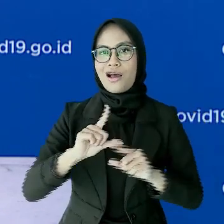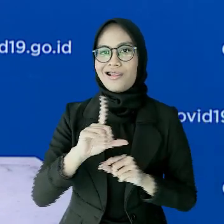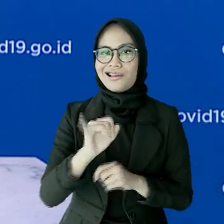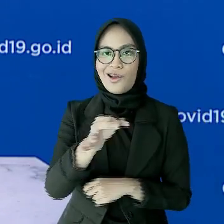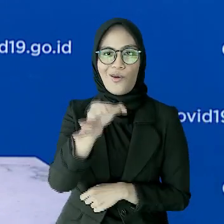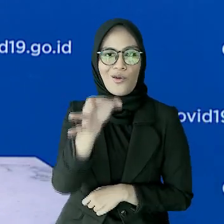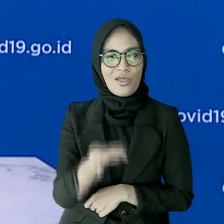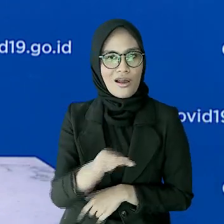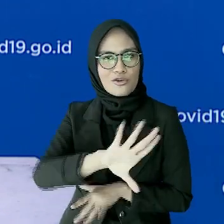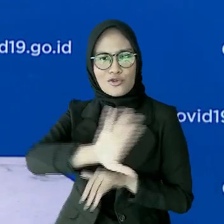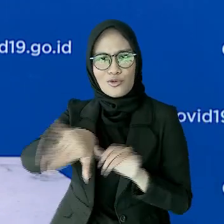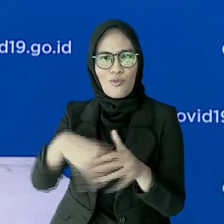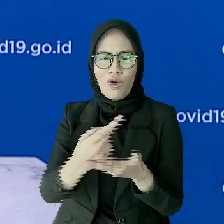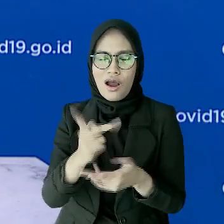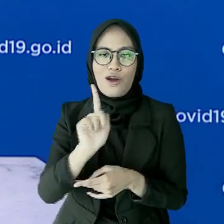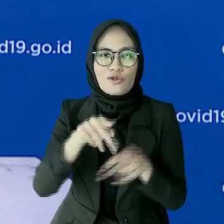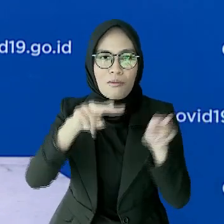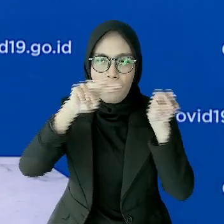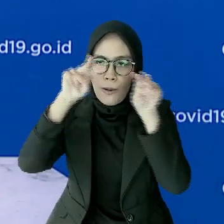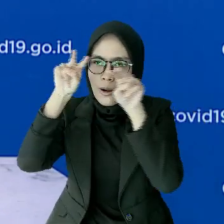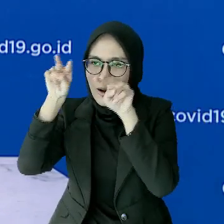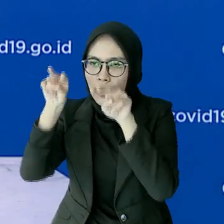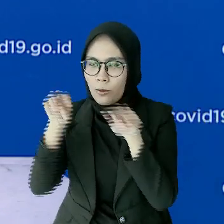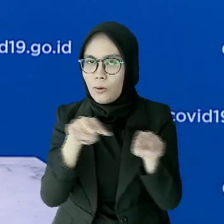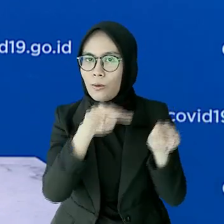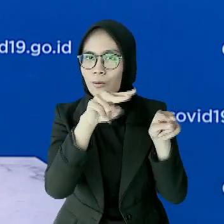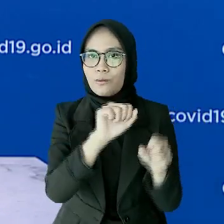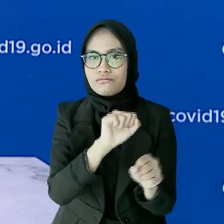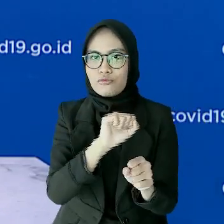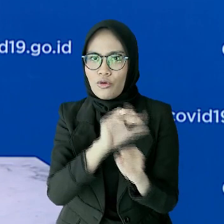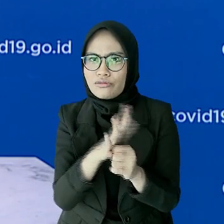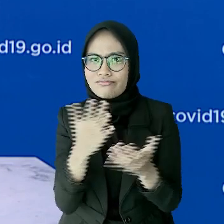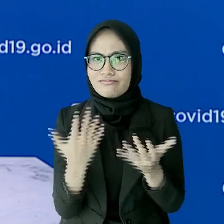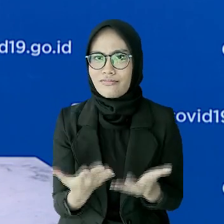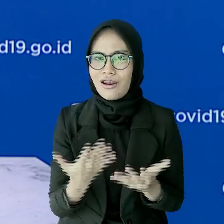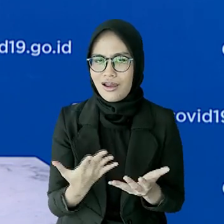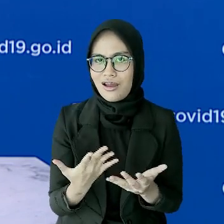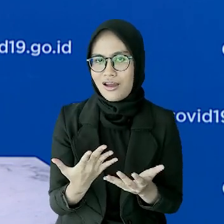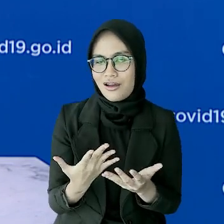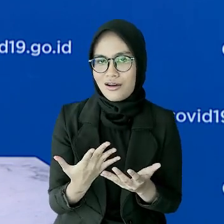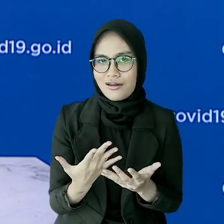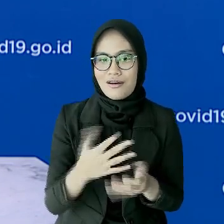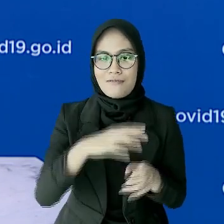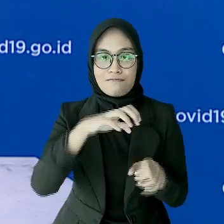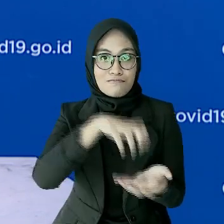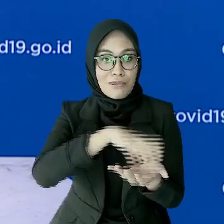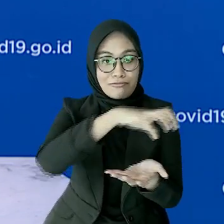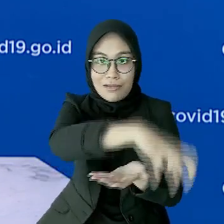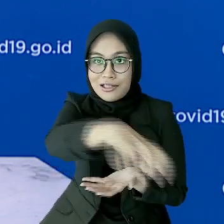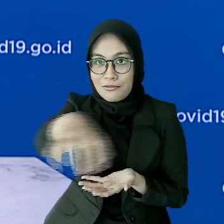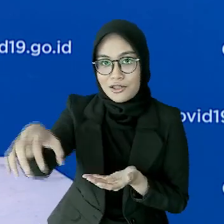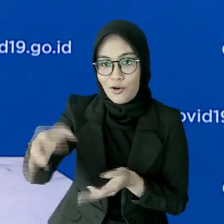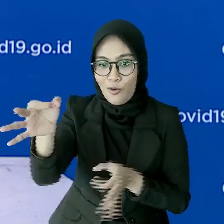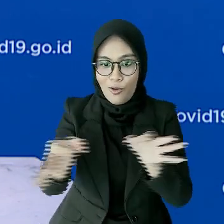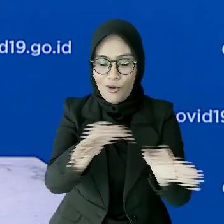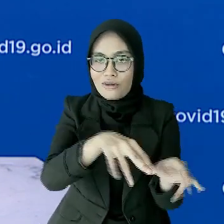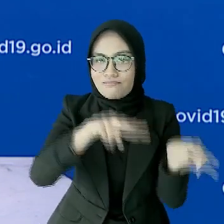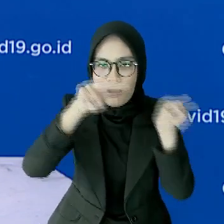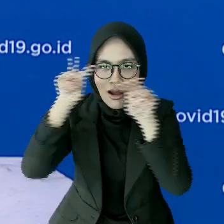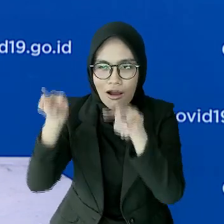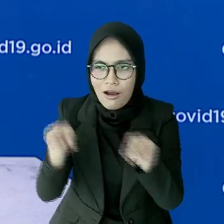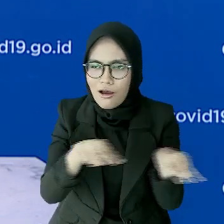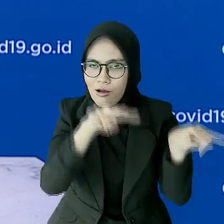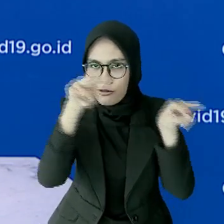untuk terus memantau tren kasus baik secara nasional maupun wilayah masing-masing. Apabila menunjukkan